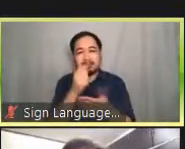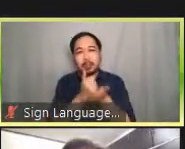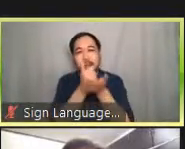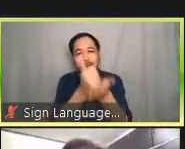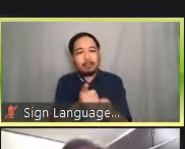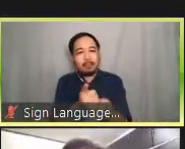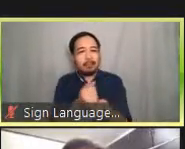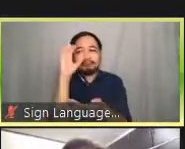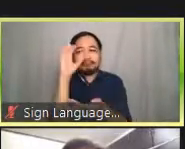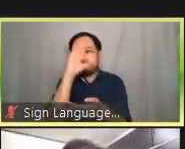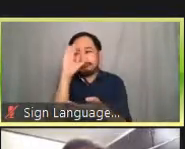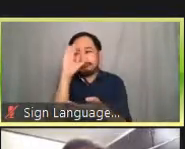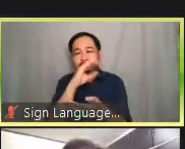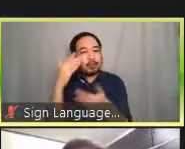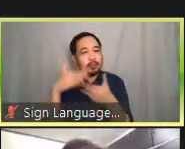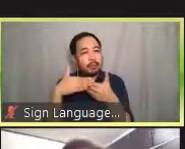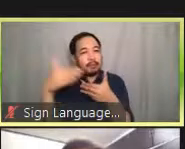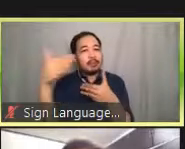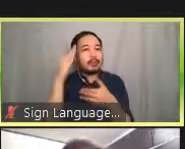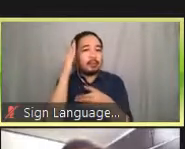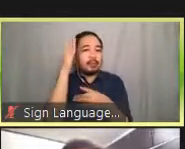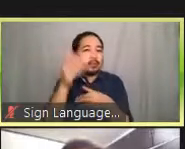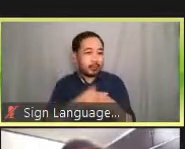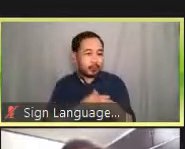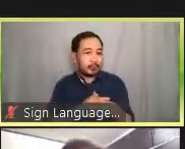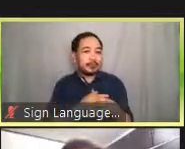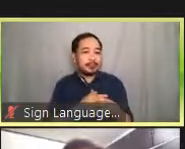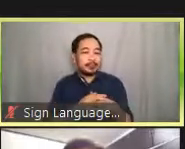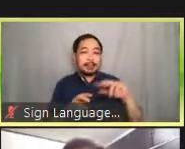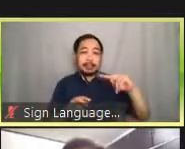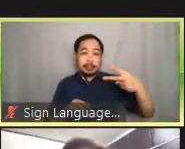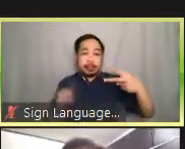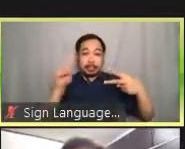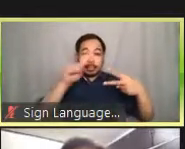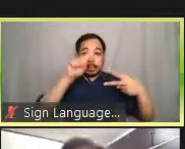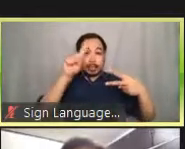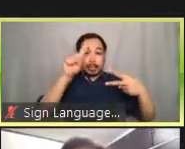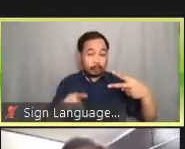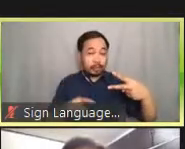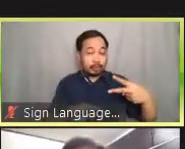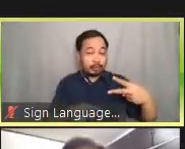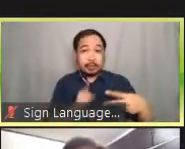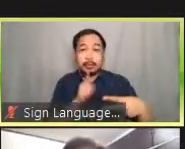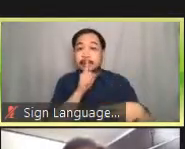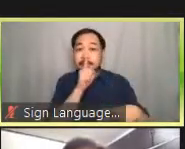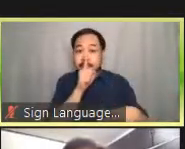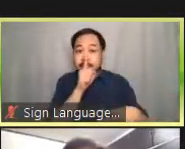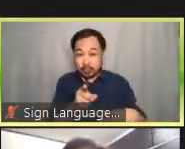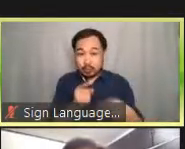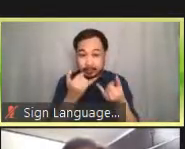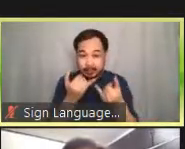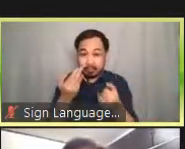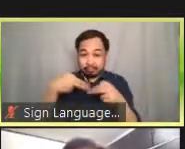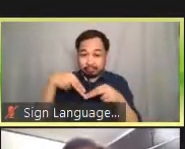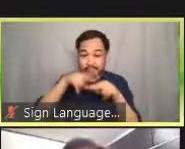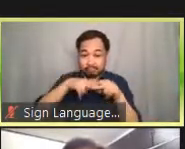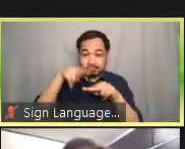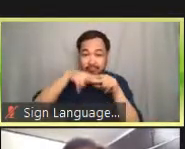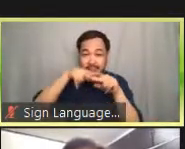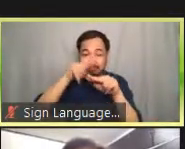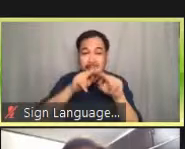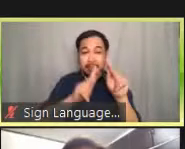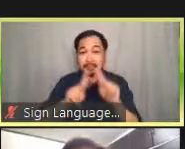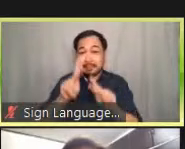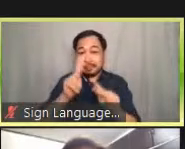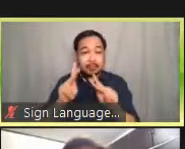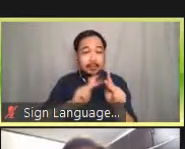sa ating lahat. Alright? So, let's second question. Na tumataas na naman ang COVID-19